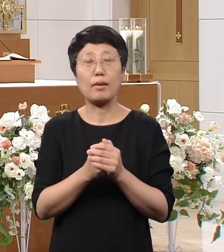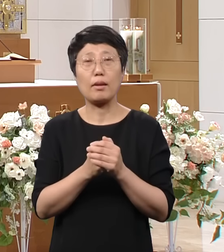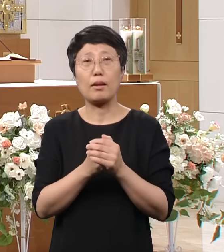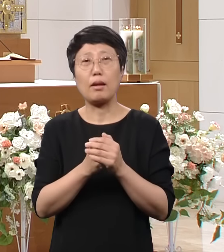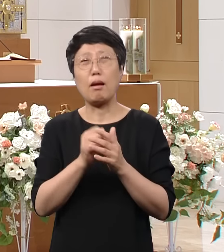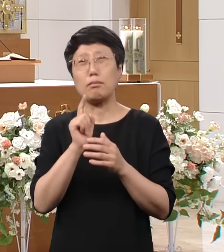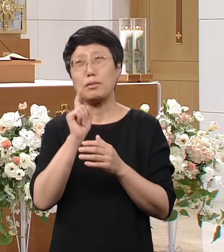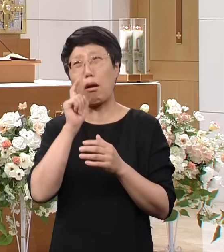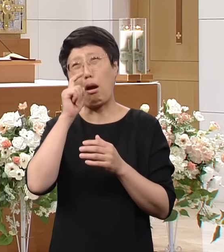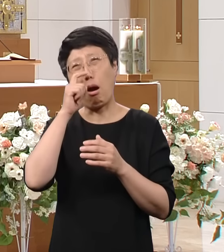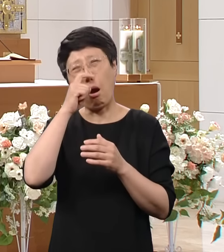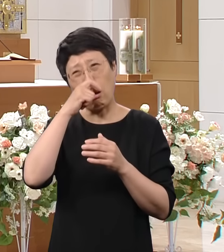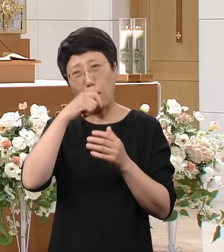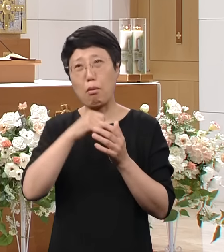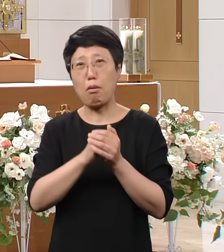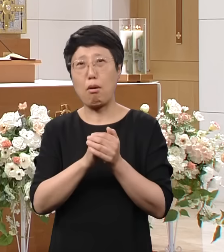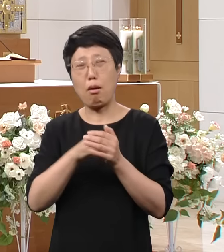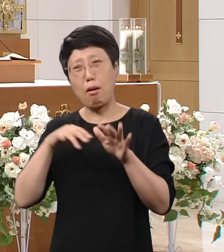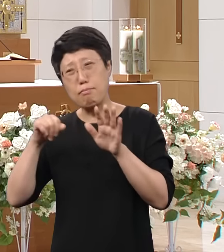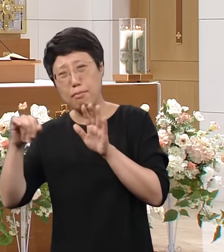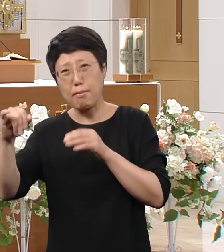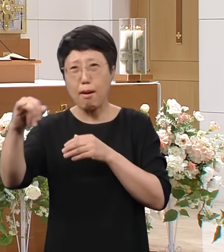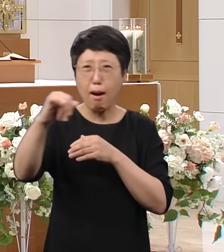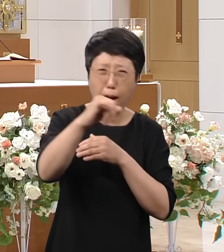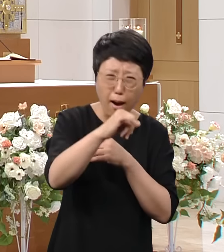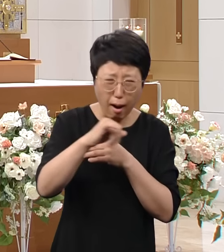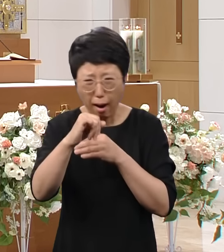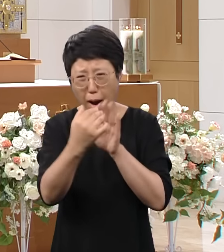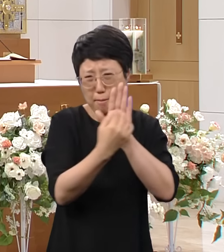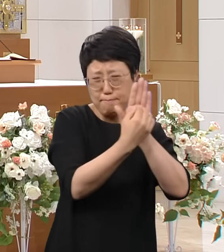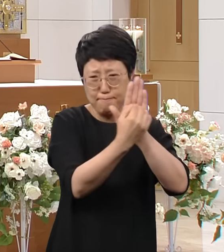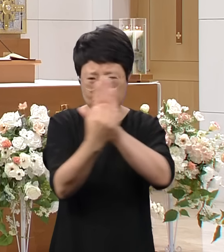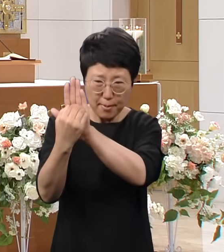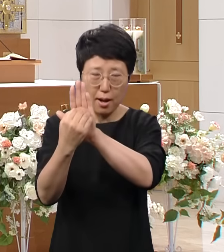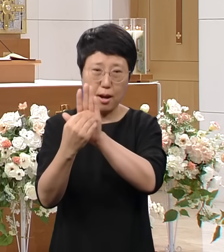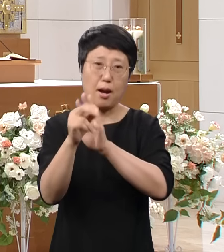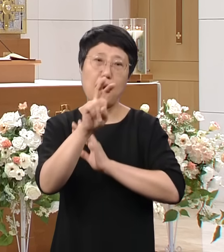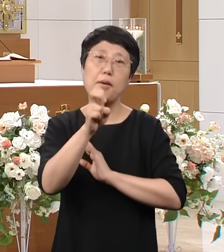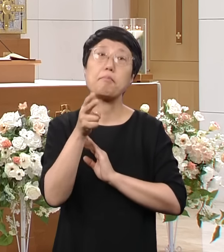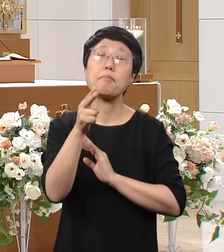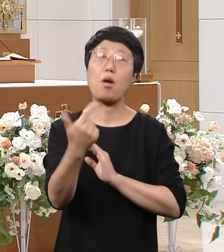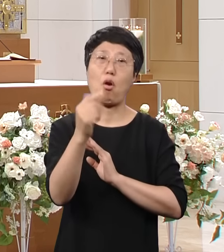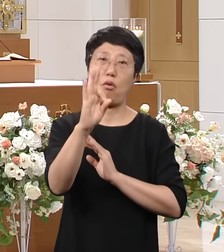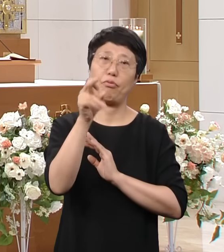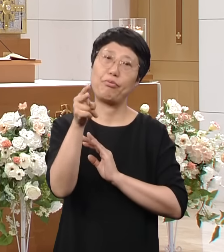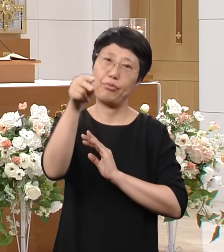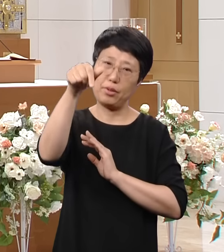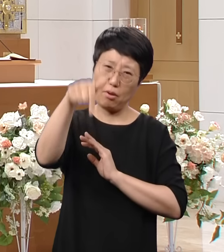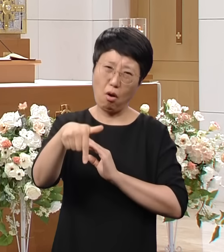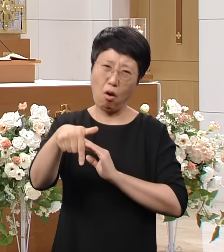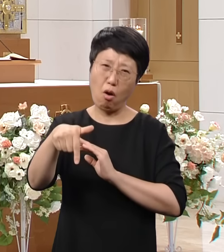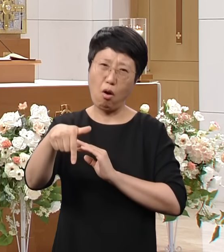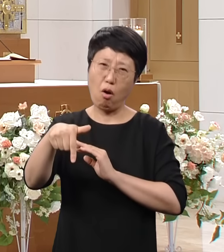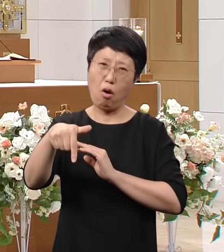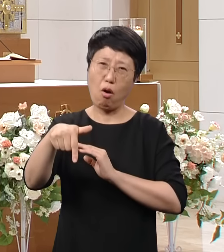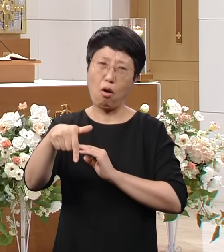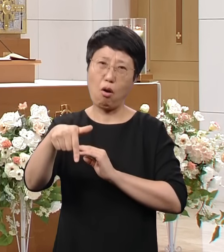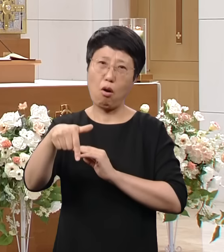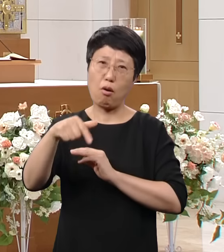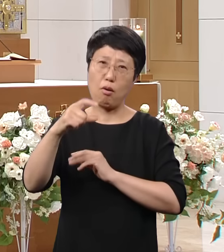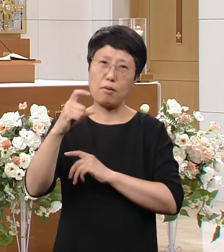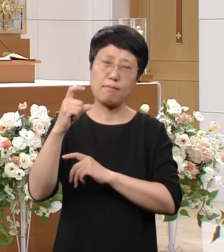속해져 있는 세상에 많은 나쁜 것들로부터 보여 보호할 수 있는 면역 성분들이 엄마 모유